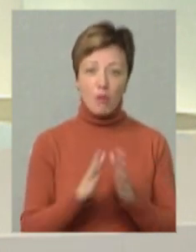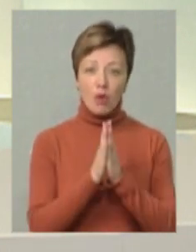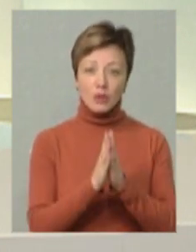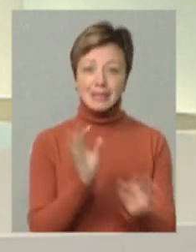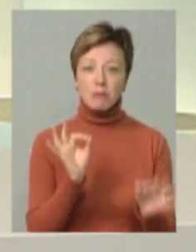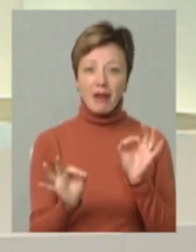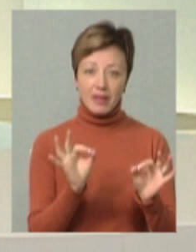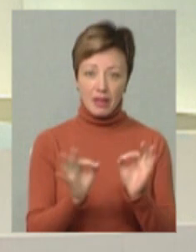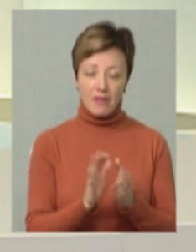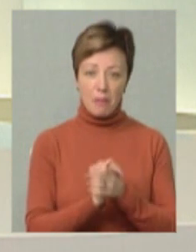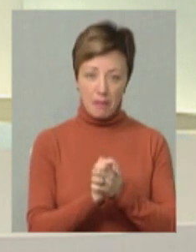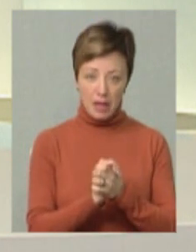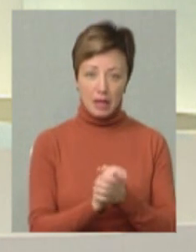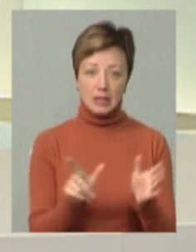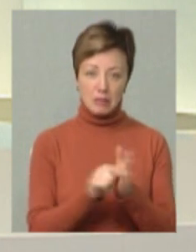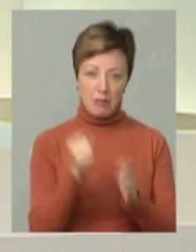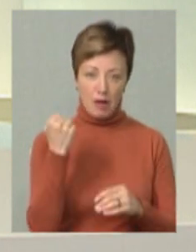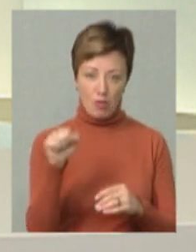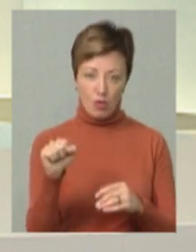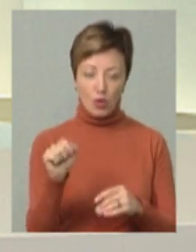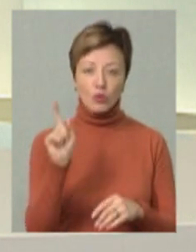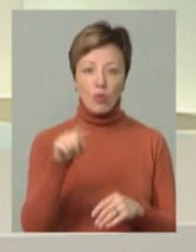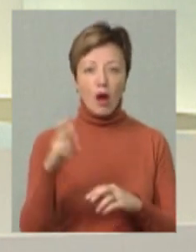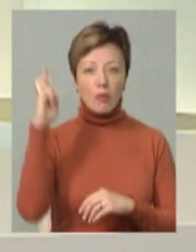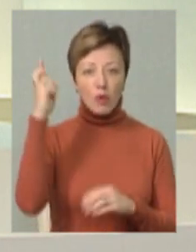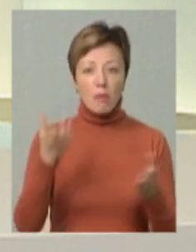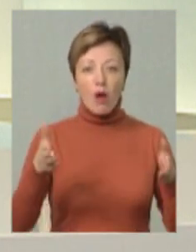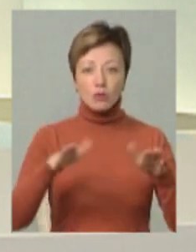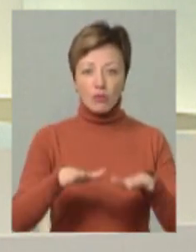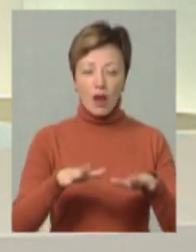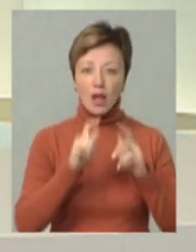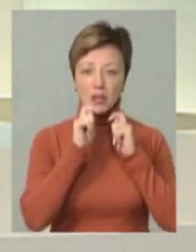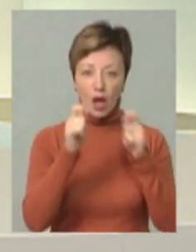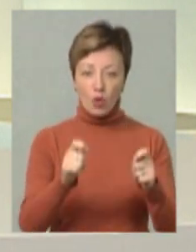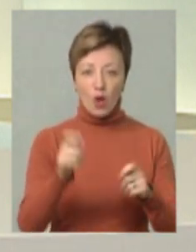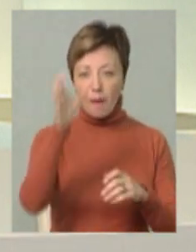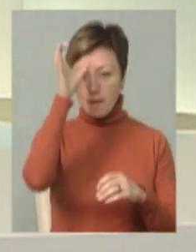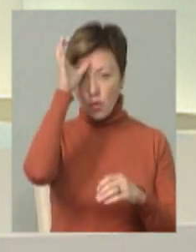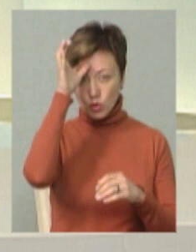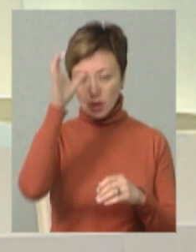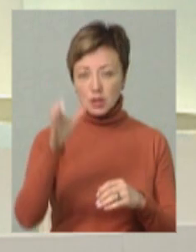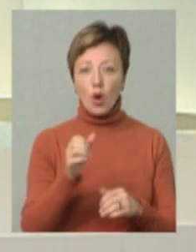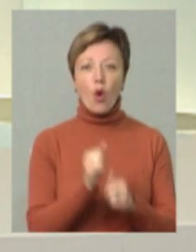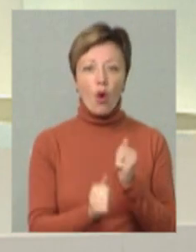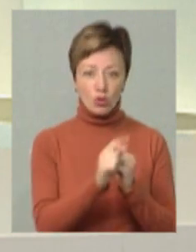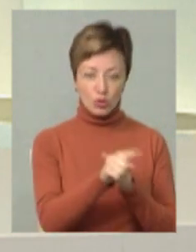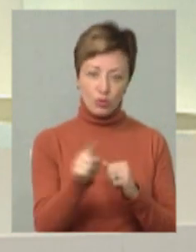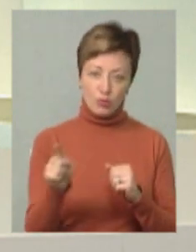мир. Мир із перемогою. Тому хай Господь благословляє, дарує мудрість